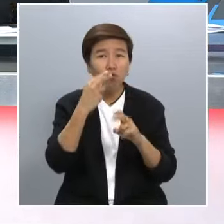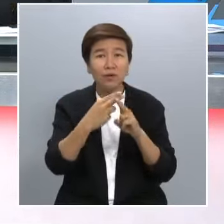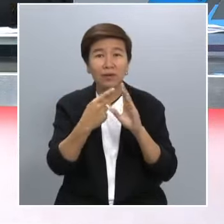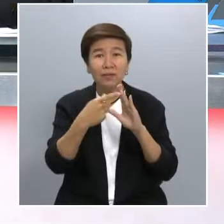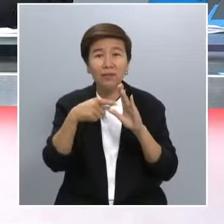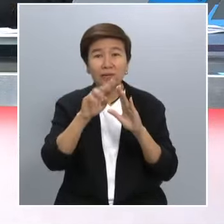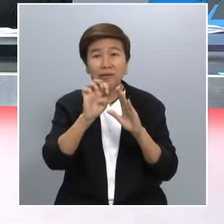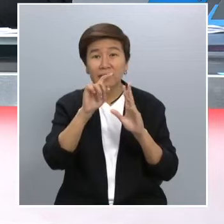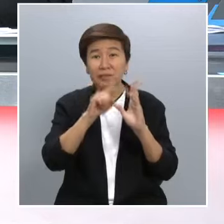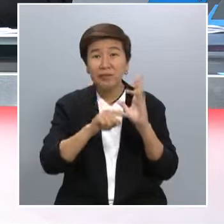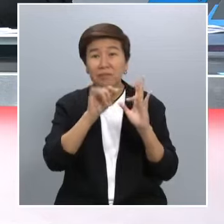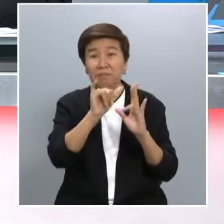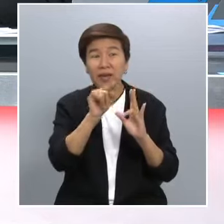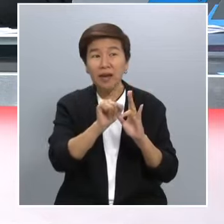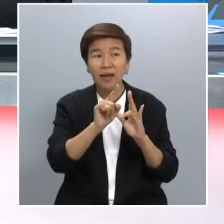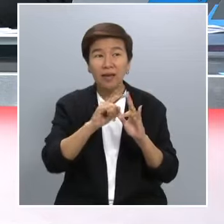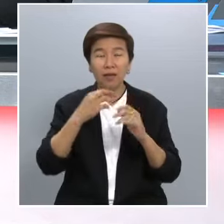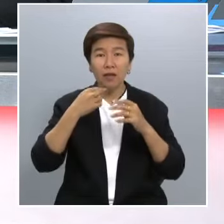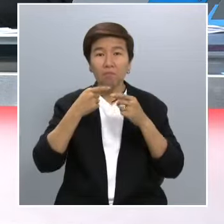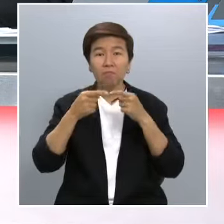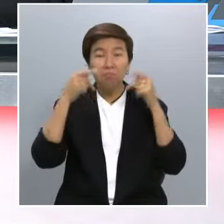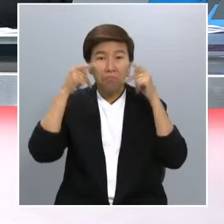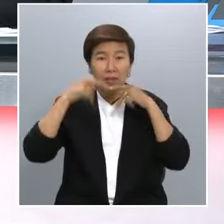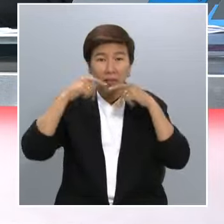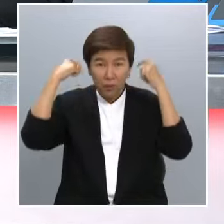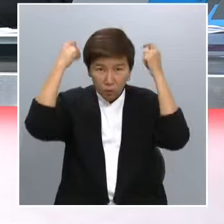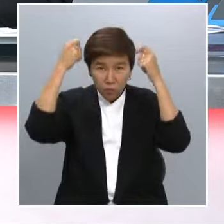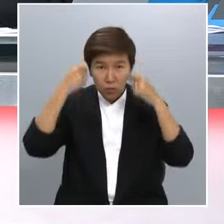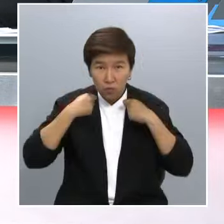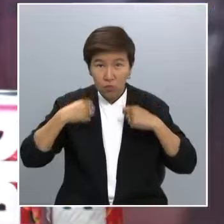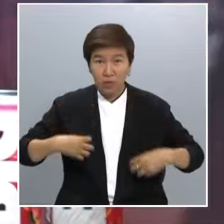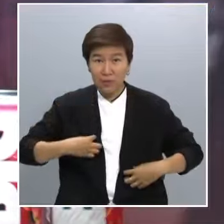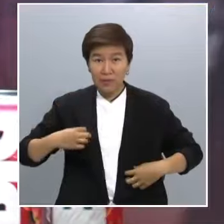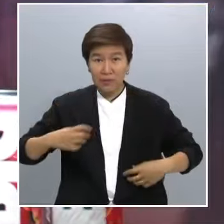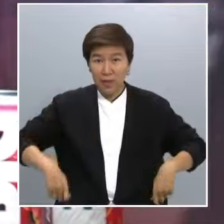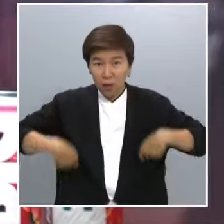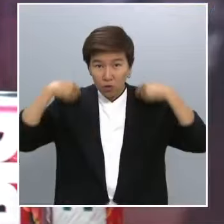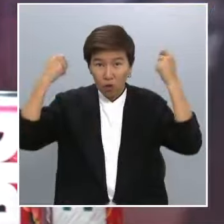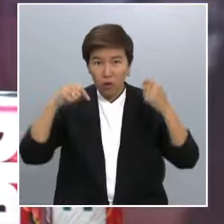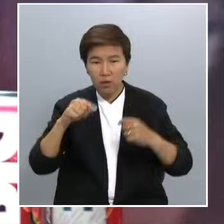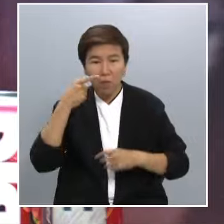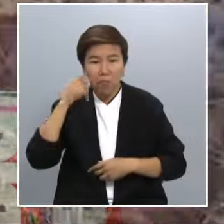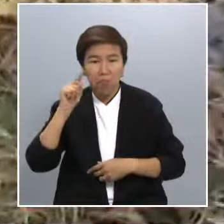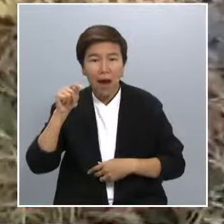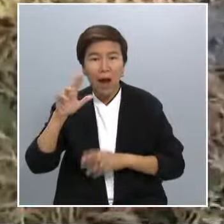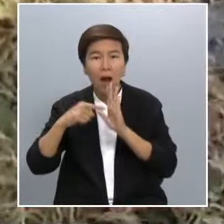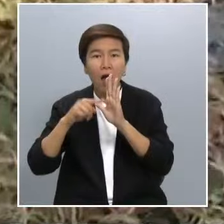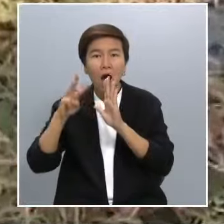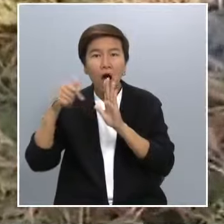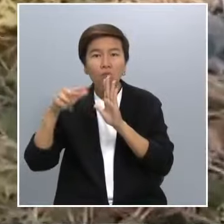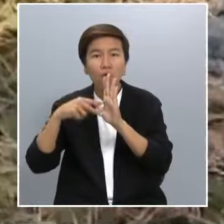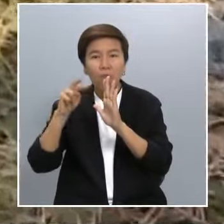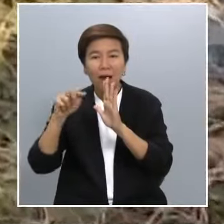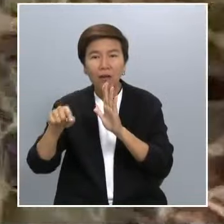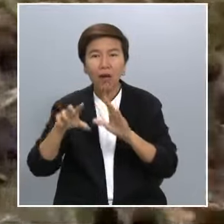ช้ถุงดำคลุมหัวให้ลุงเปี๊ยกถอดเสื้อเพื่อให้ลุงเปี๊ยกสารภาพว่าเป็นคนฆ่าป้าบัวผันก่อนหน้านี้ค่ะทางตำรวจภูธรภาค2